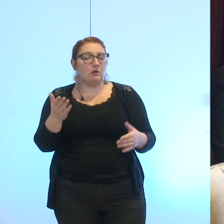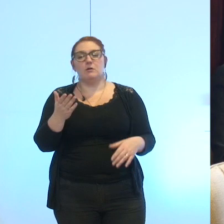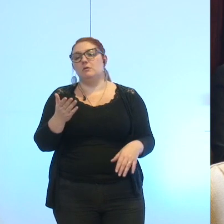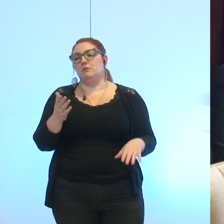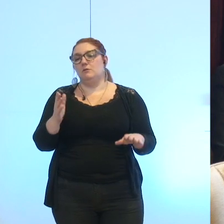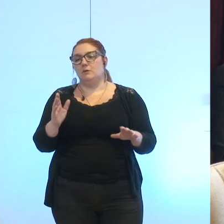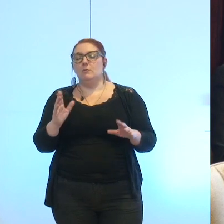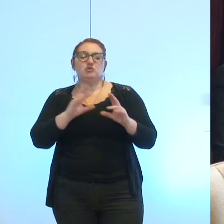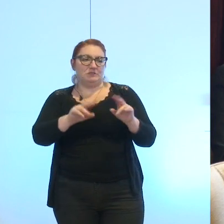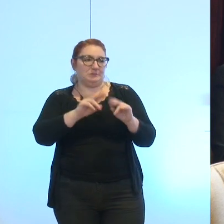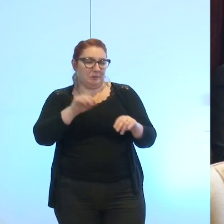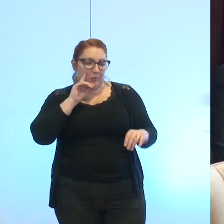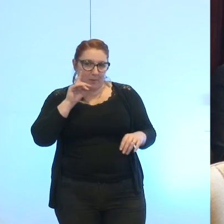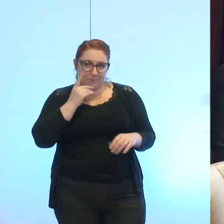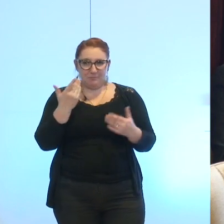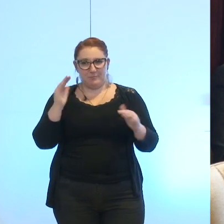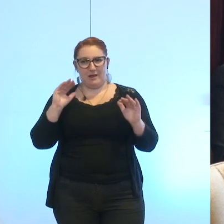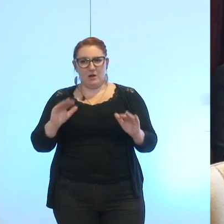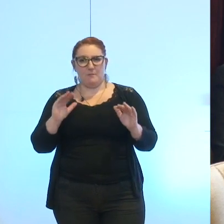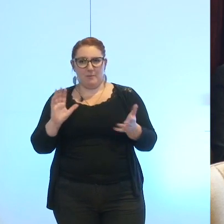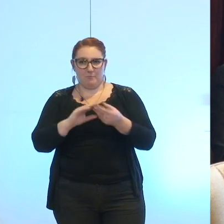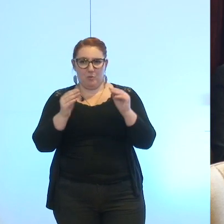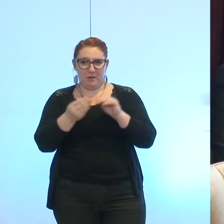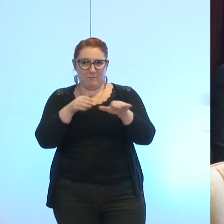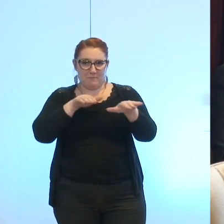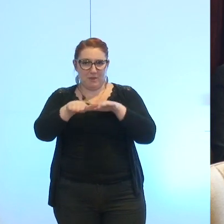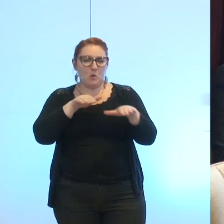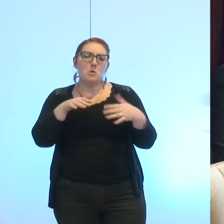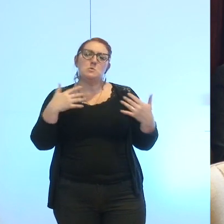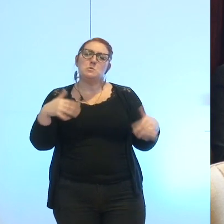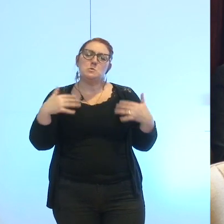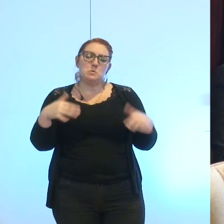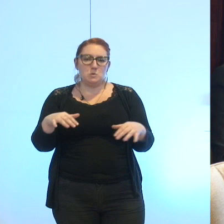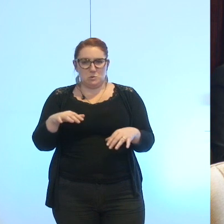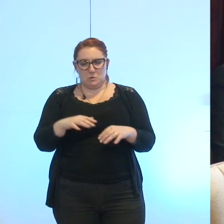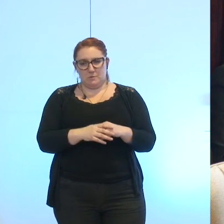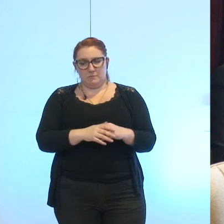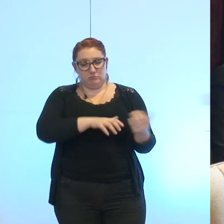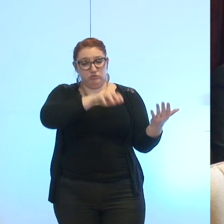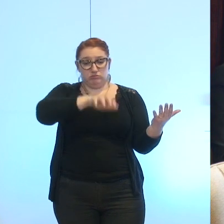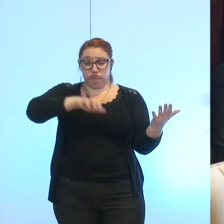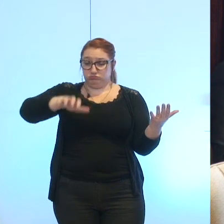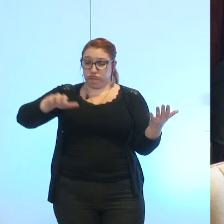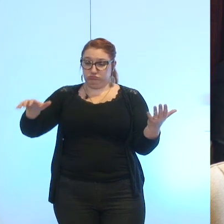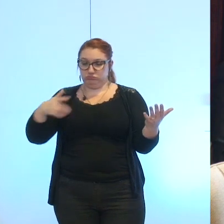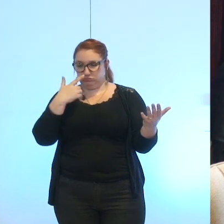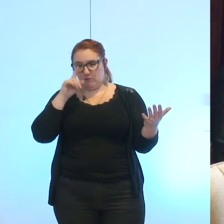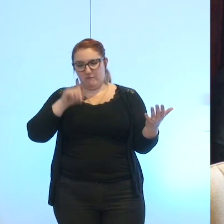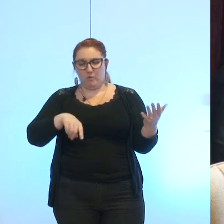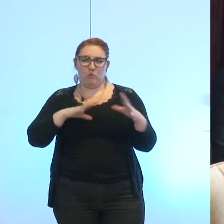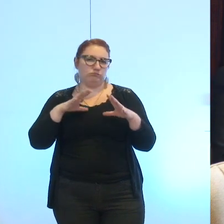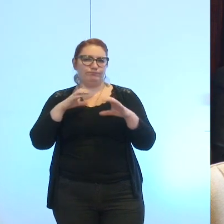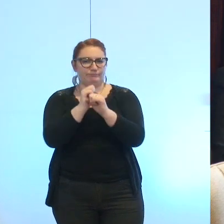pourquoi mais il y a quand même eu une problématique de méthode assez forte sur ce travail qui mérite un petit point de